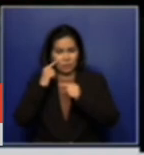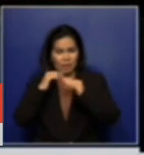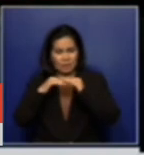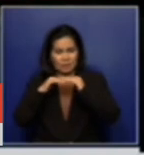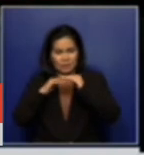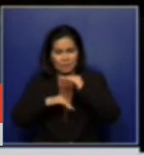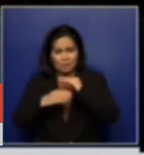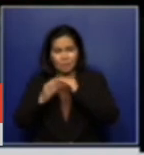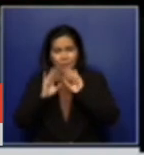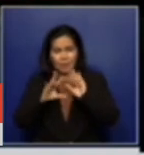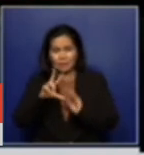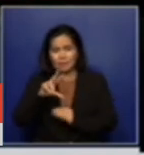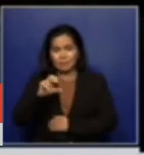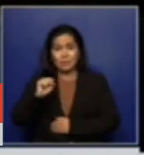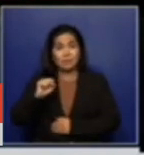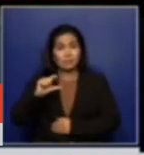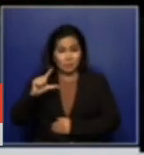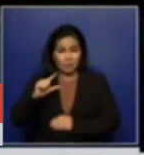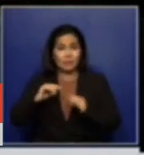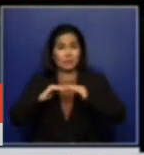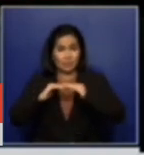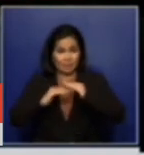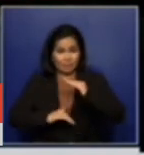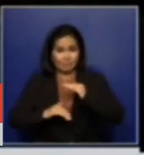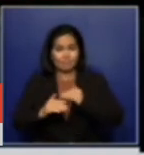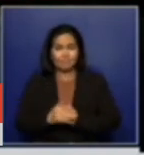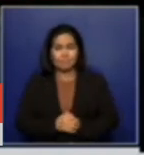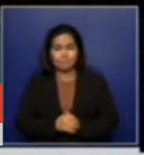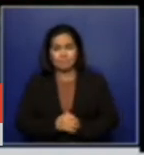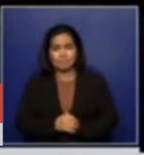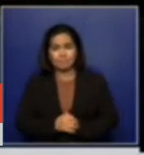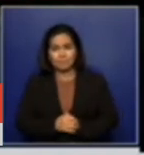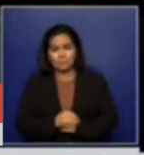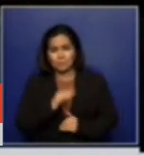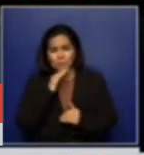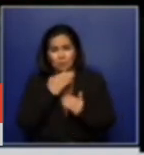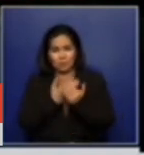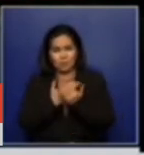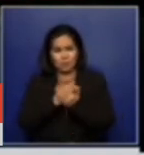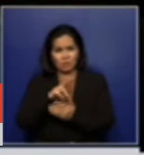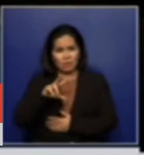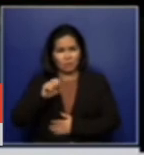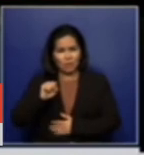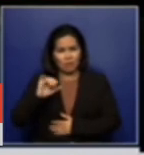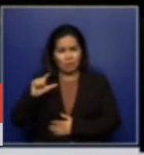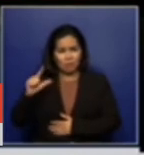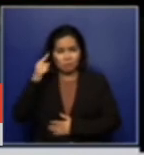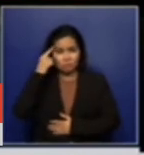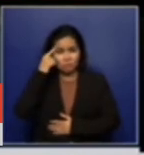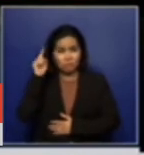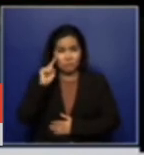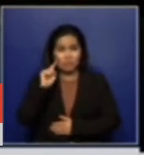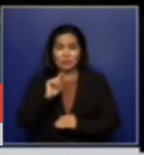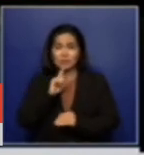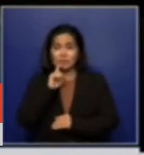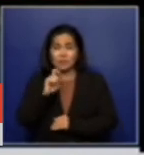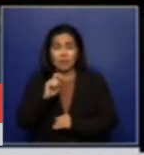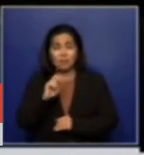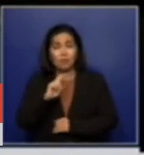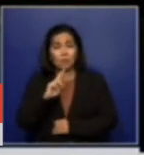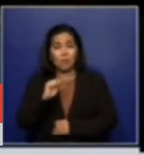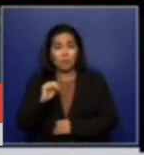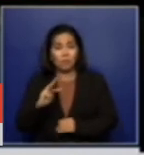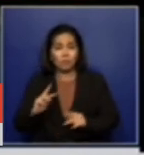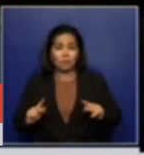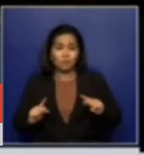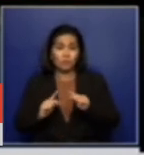300,000 ล้านผมถามท่านประธานว่าถ้า 300,000 ล้านเนี่ยจะทำอย่างไรผ่านไปยังท่านรัฐมนตรีว่าการกระทรวงการคลังหน่อยครับช่วย